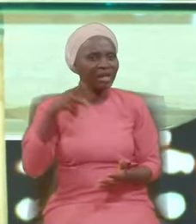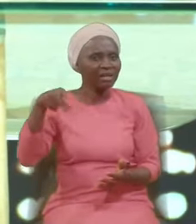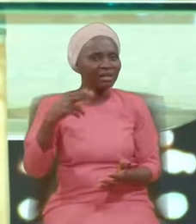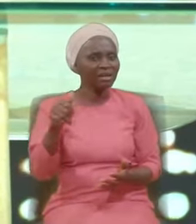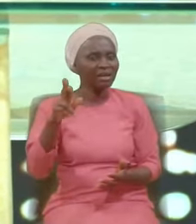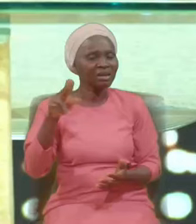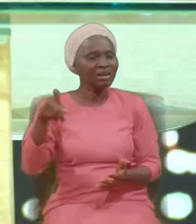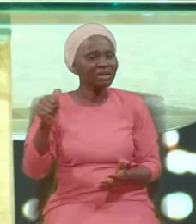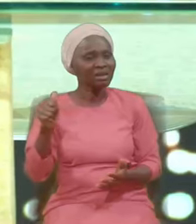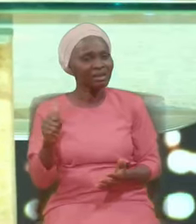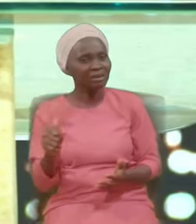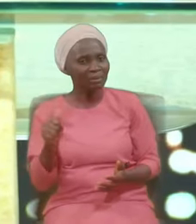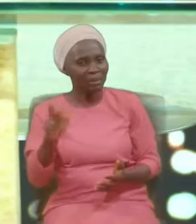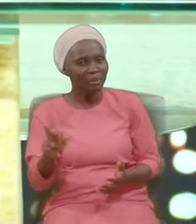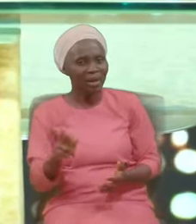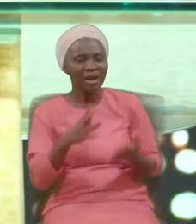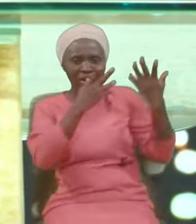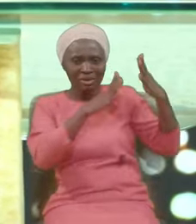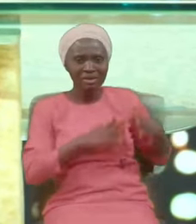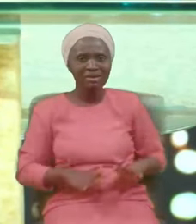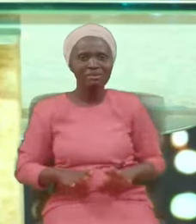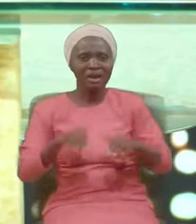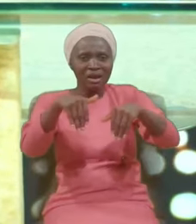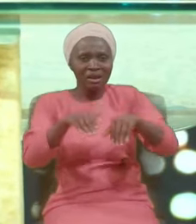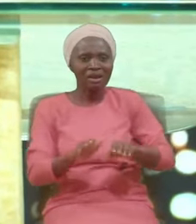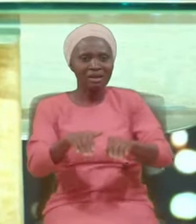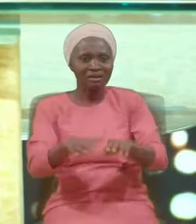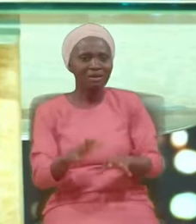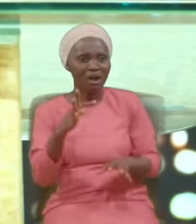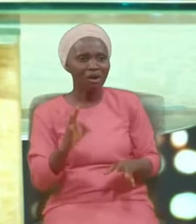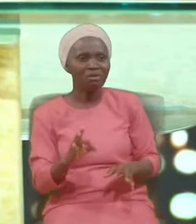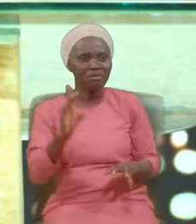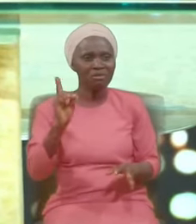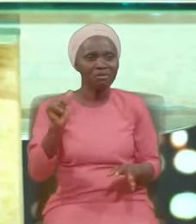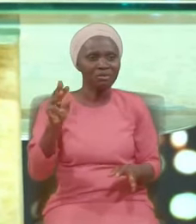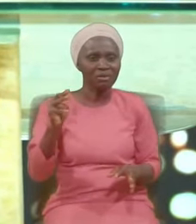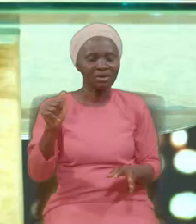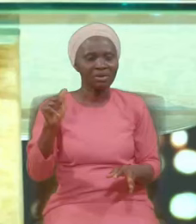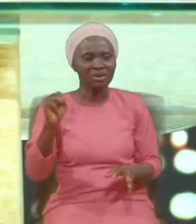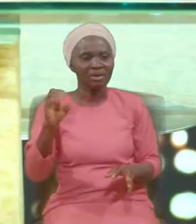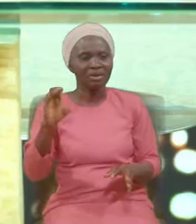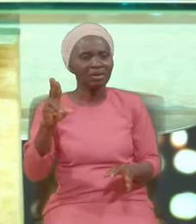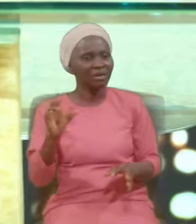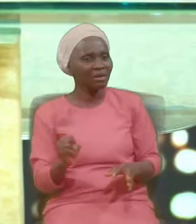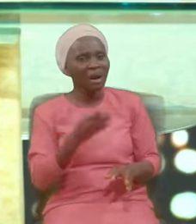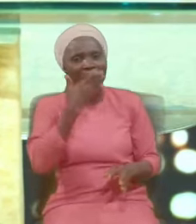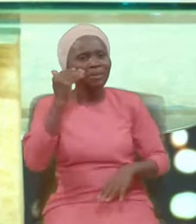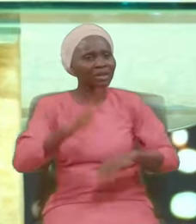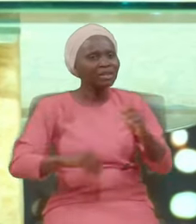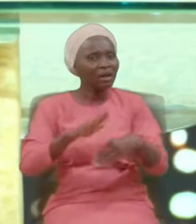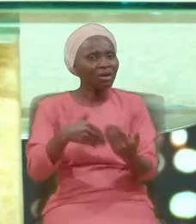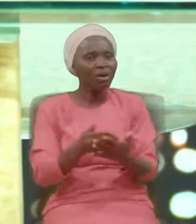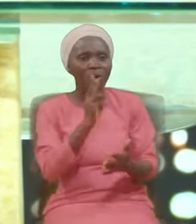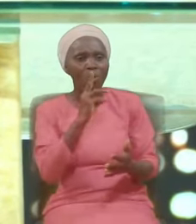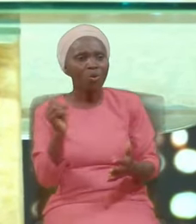que toutes les eaux d'Israël? Ne pourrais-je pas m'y laver, devenir pur? Il s'en retournait